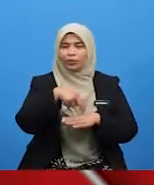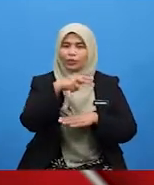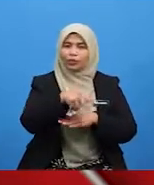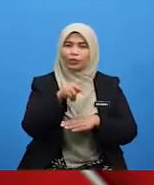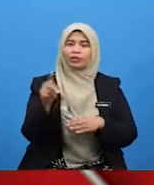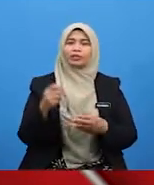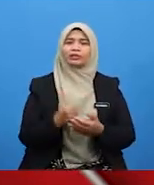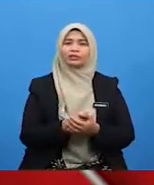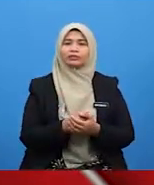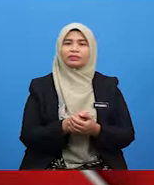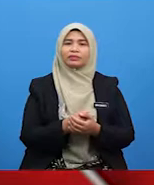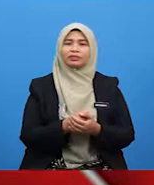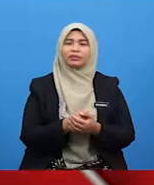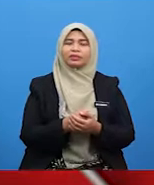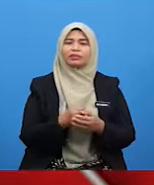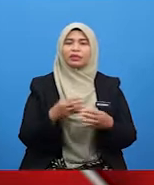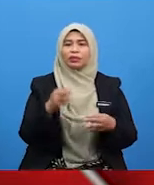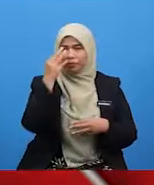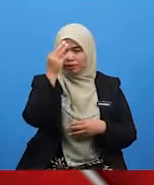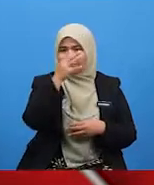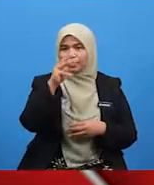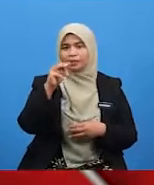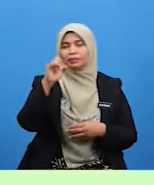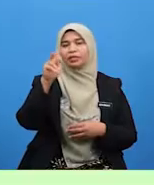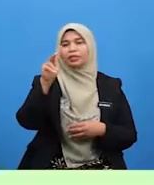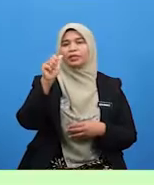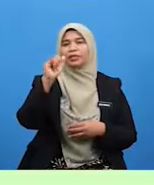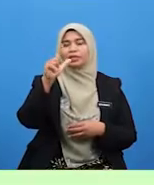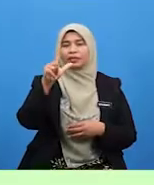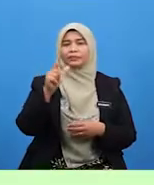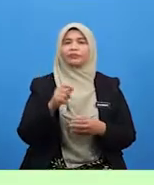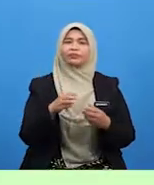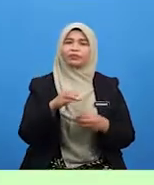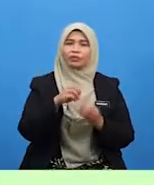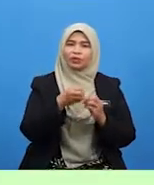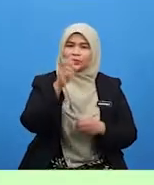Allah melalui Malaikat Mikail. Ketiga,